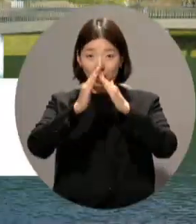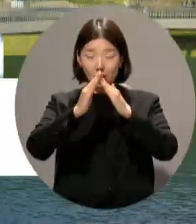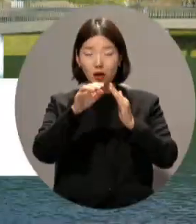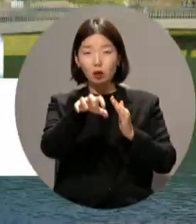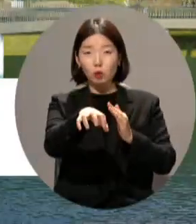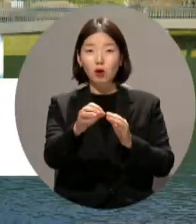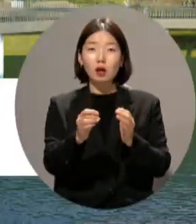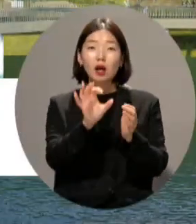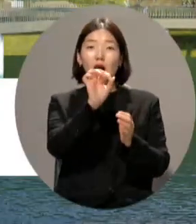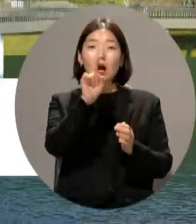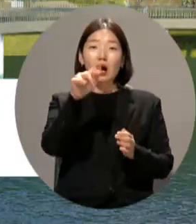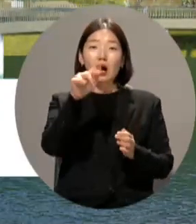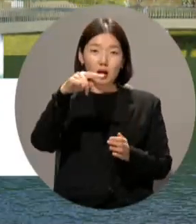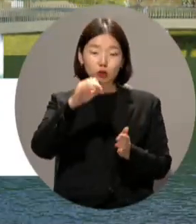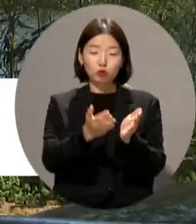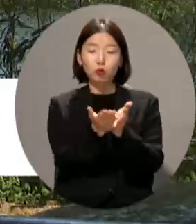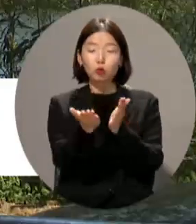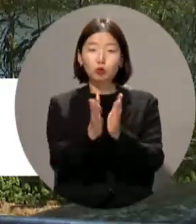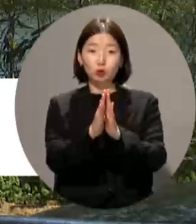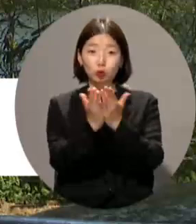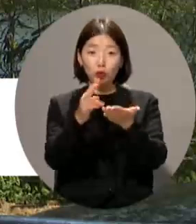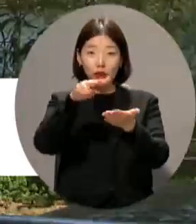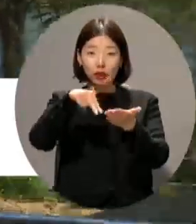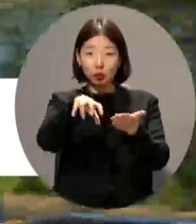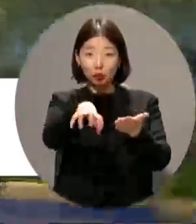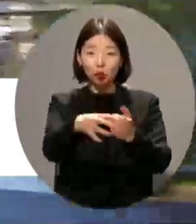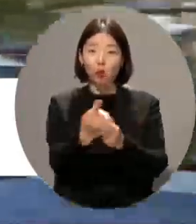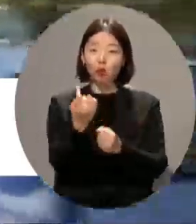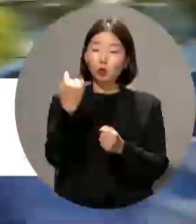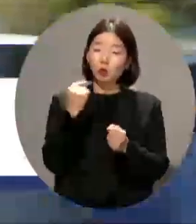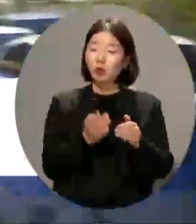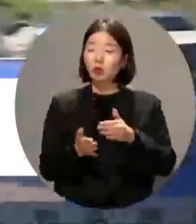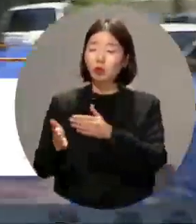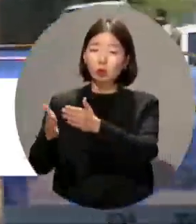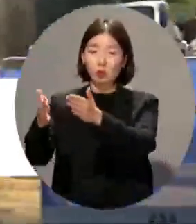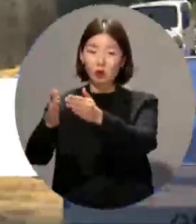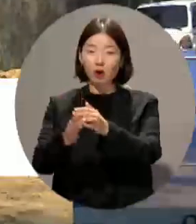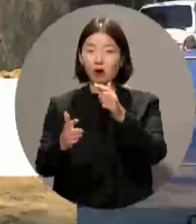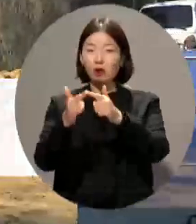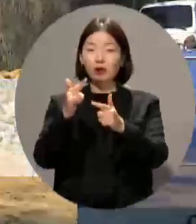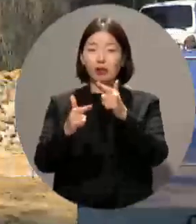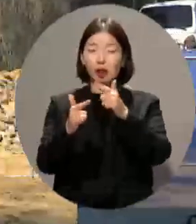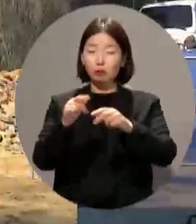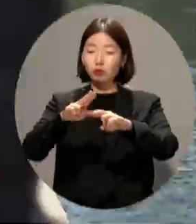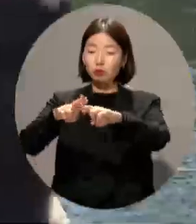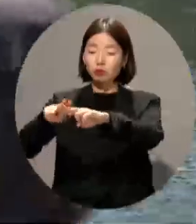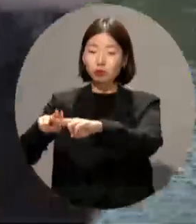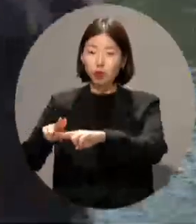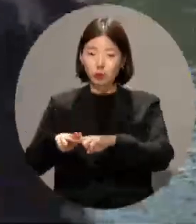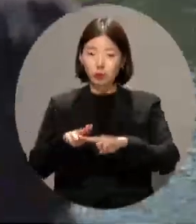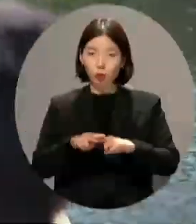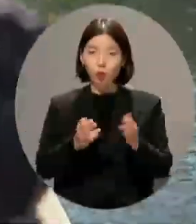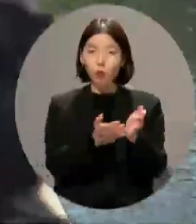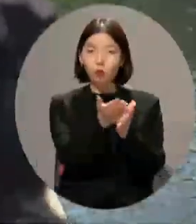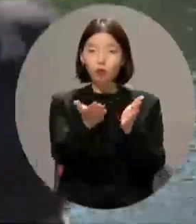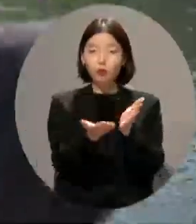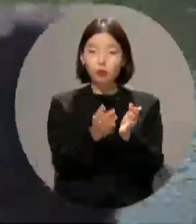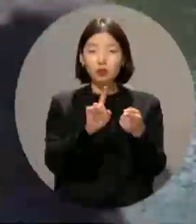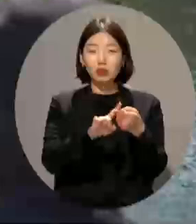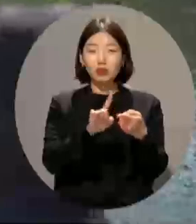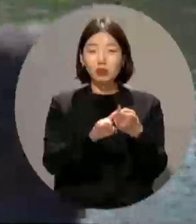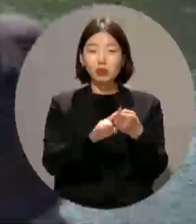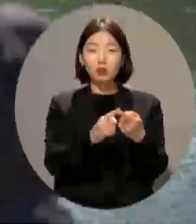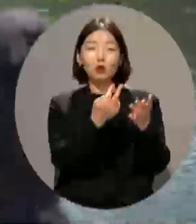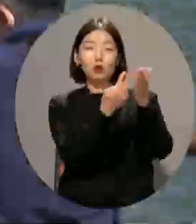예정인 아중호수도서관. 산자락 뒤편으로 길을 돌리고 나무 데크가 아름다운 호수변을